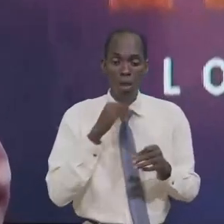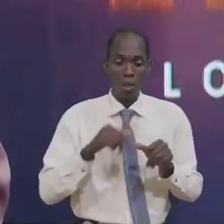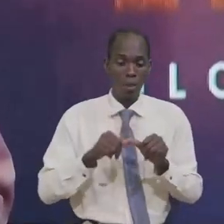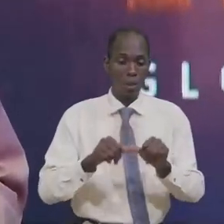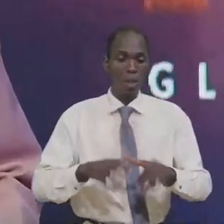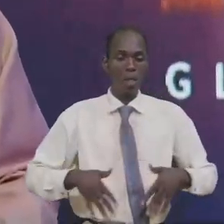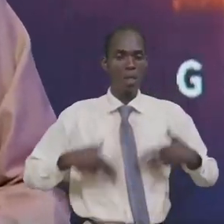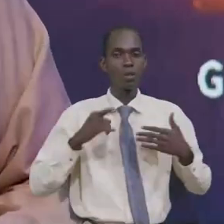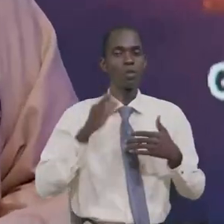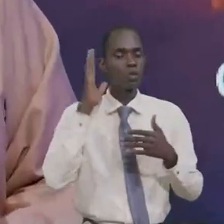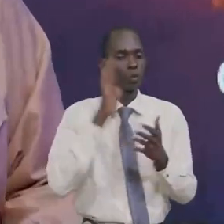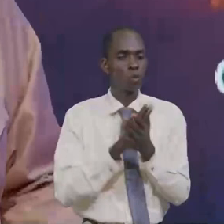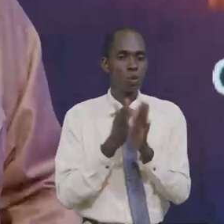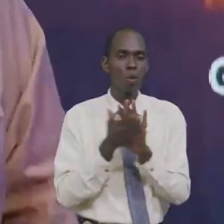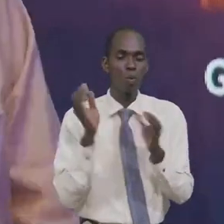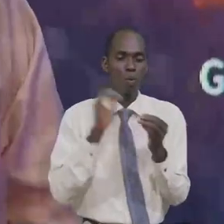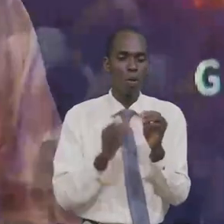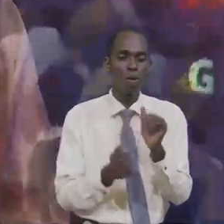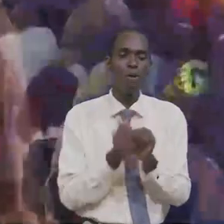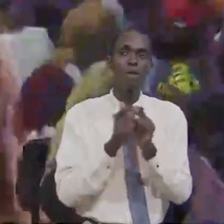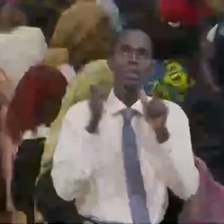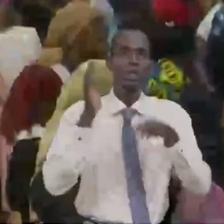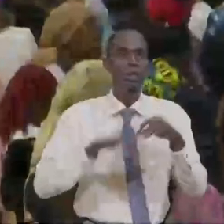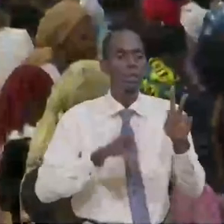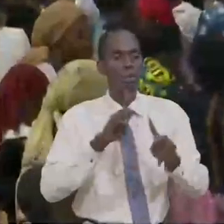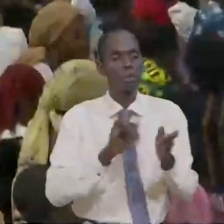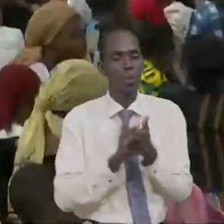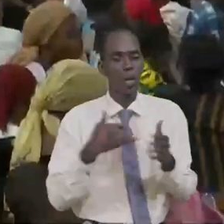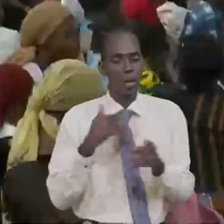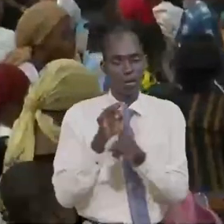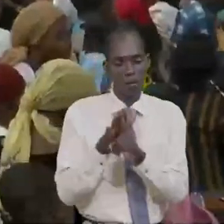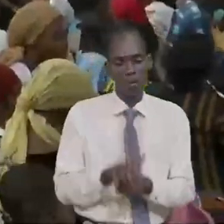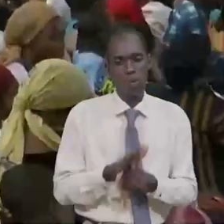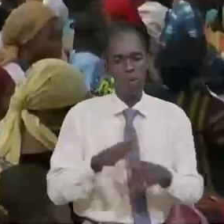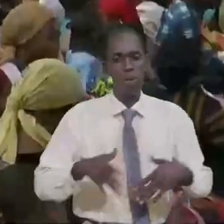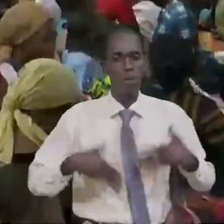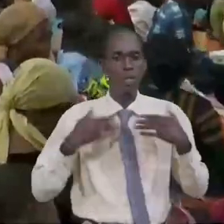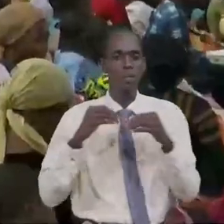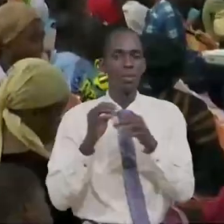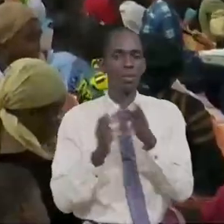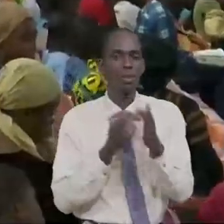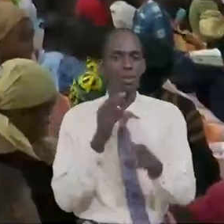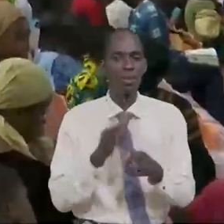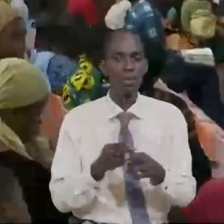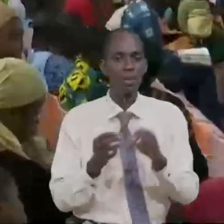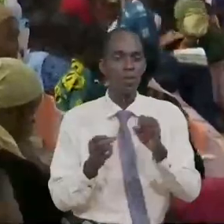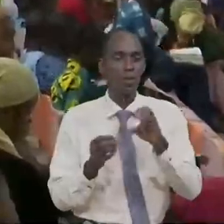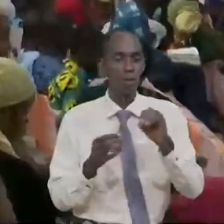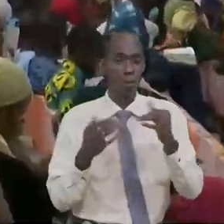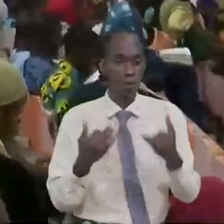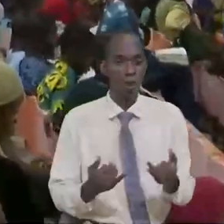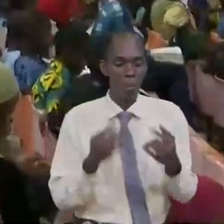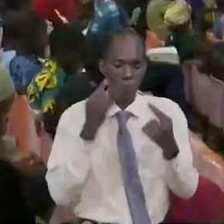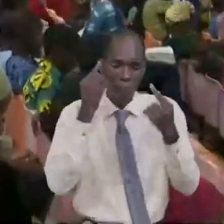cela qui tombe mordu qui t'ont opprimé au nom de Jésus alors nous méditons la Parole de Dieu